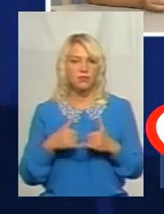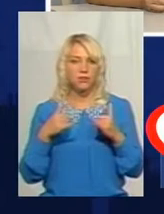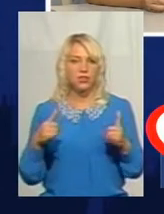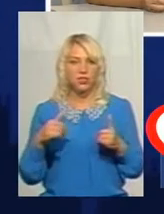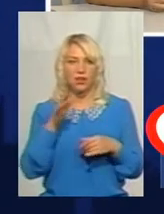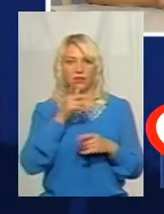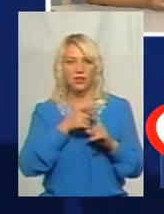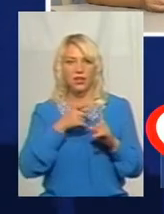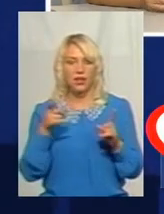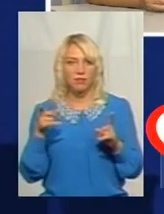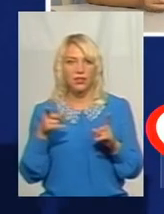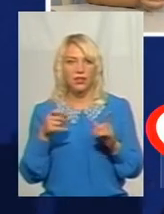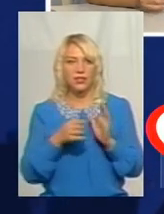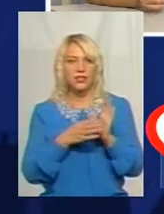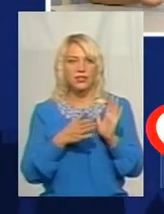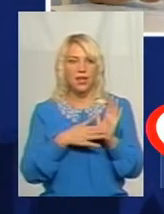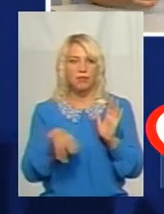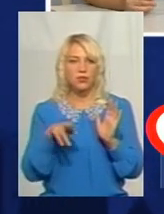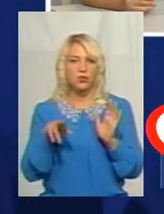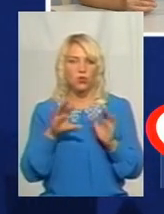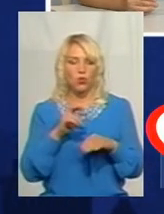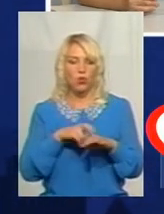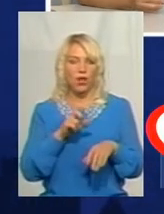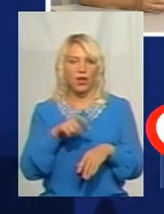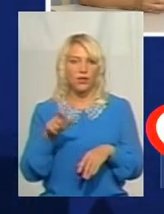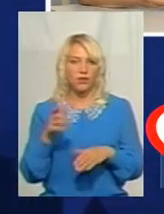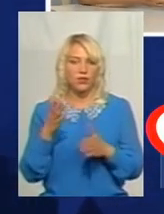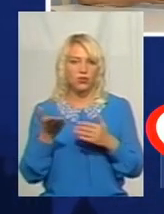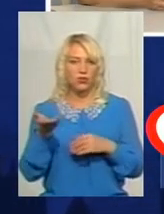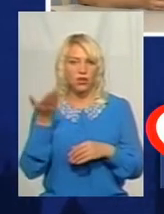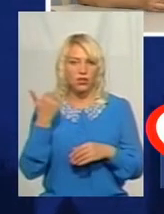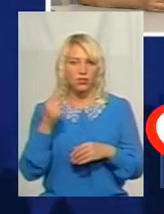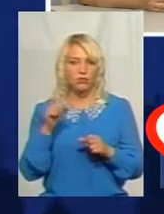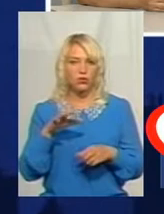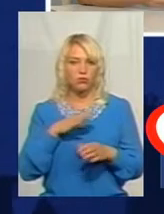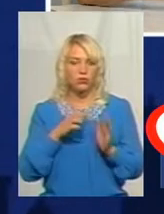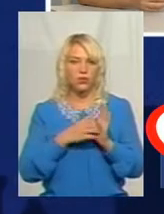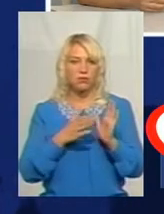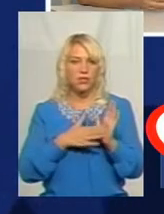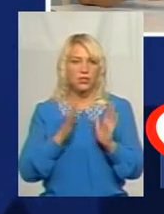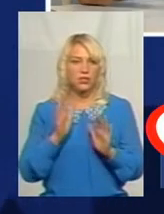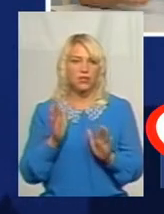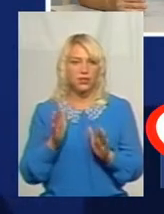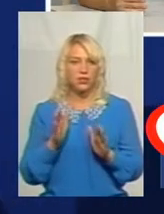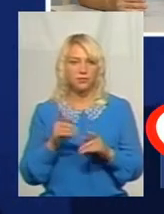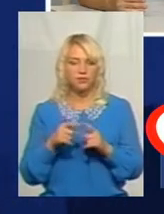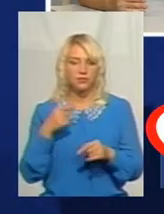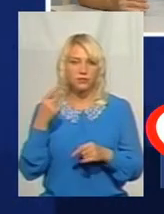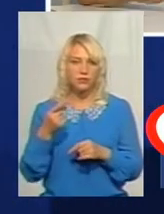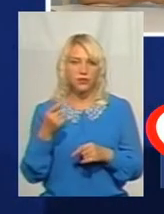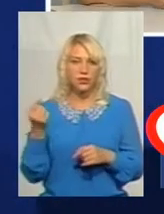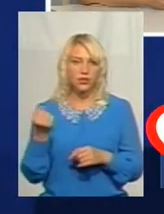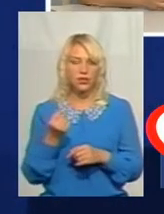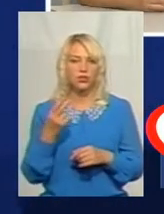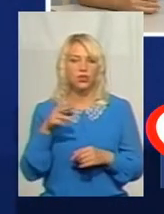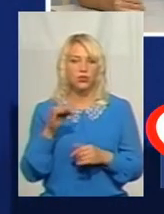термін запису до лікарів. Якщо раніше можна було записатися тільки, скажімо так, на наступний тиждень,